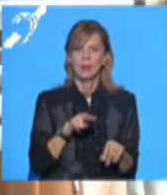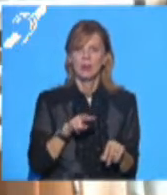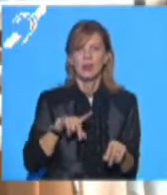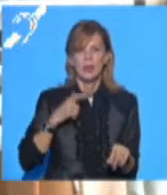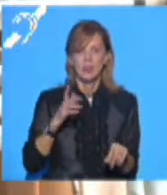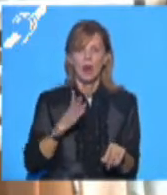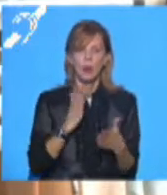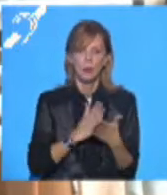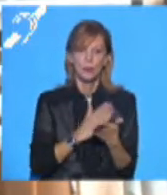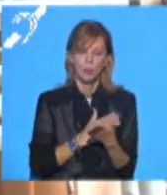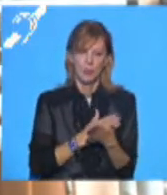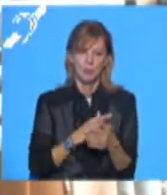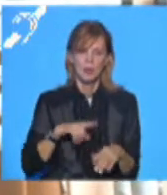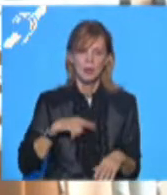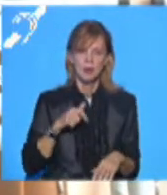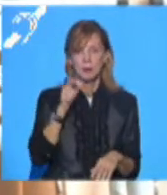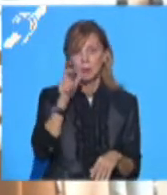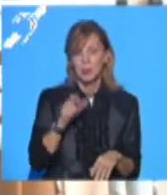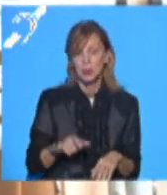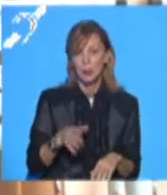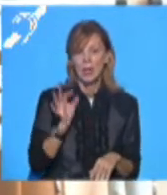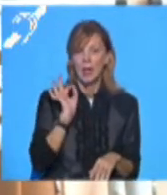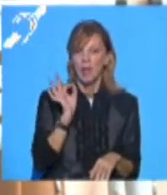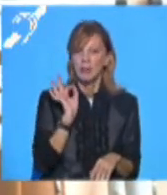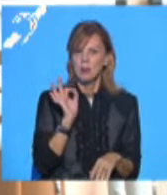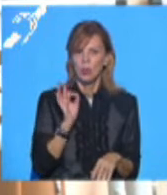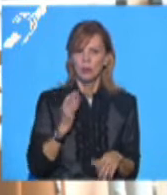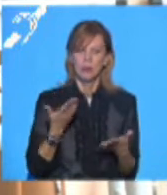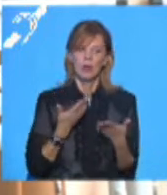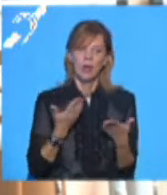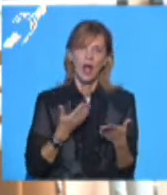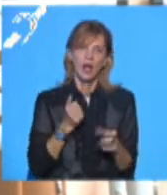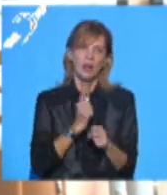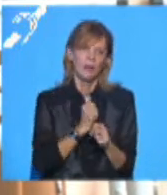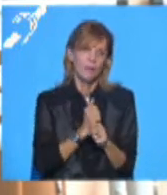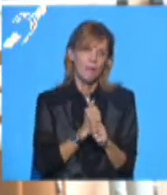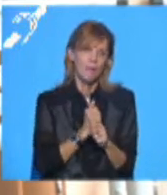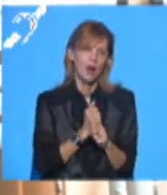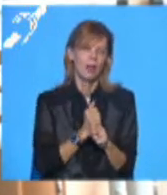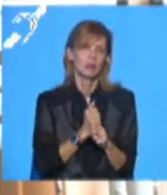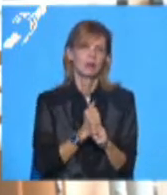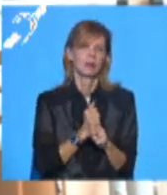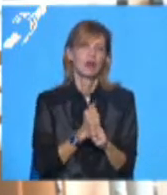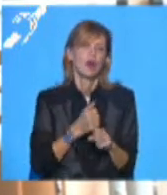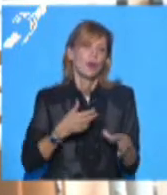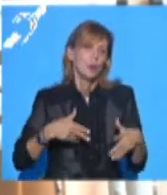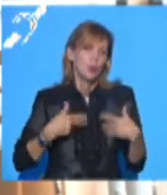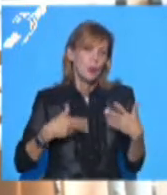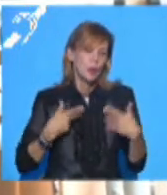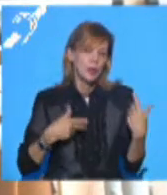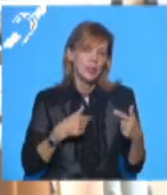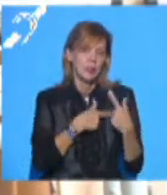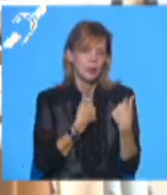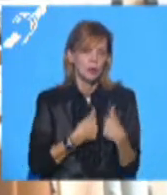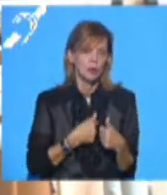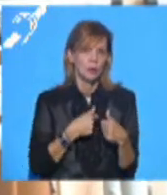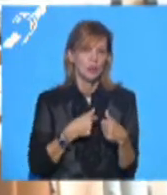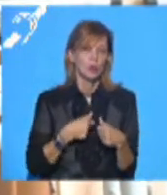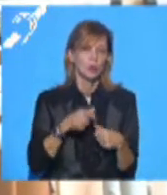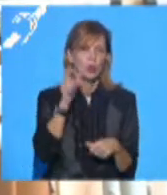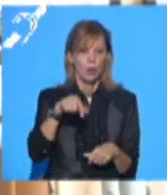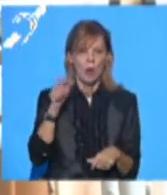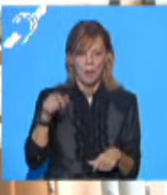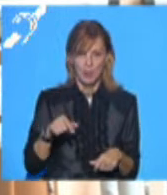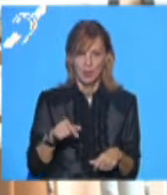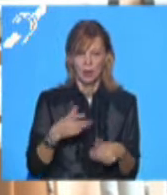incendiu. Sunt oameni extraordinari care prin gesturile lor bucură în special sufletul oamenilor.